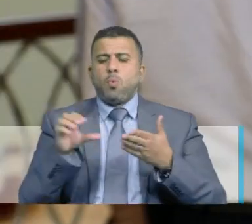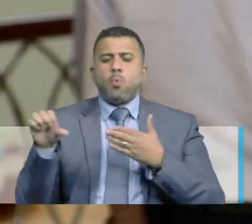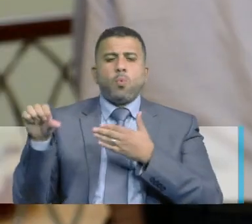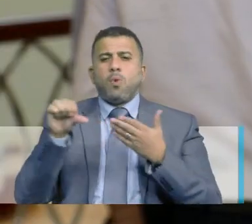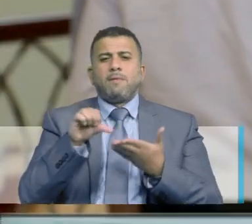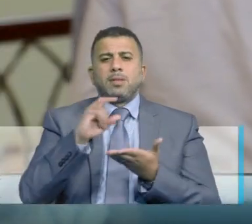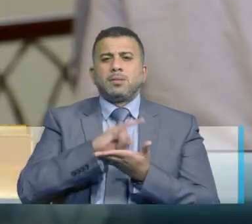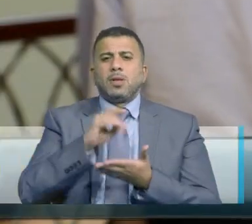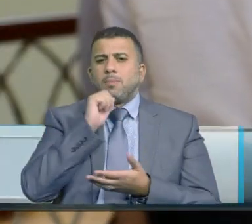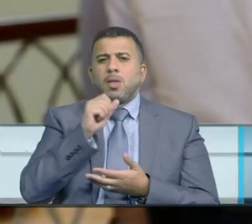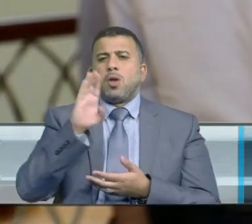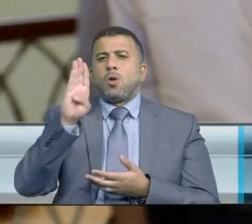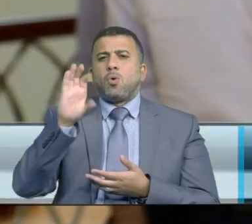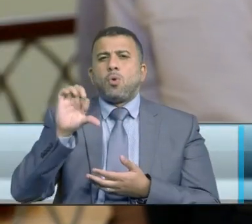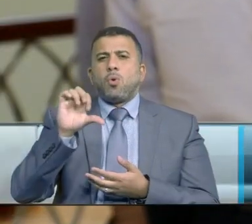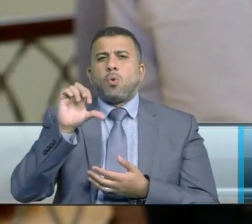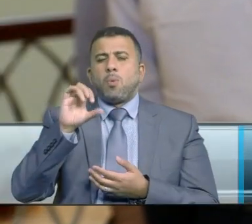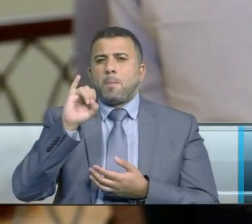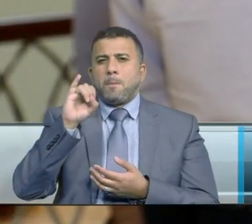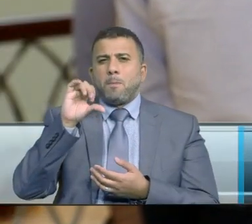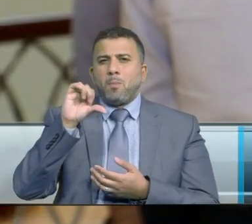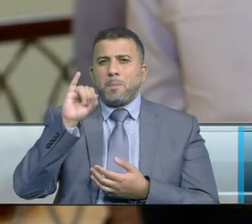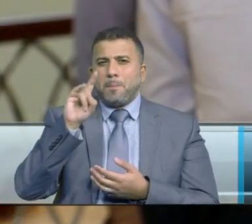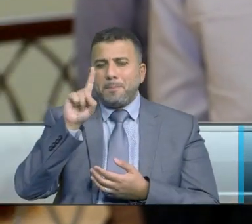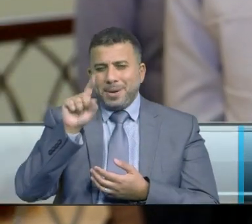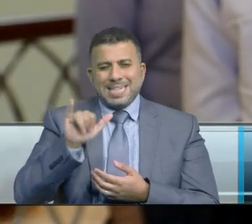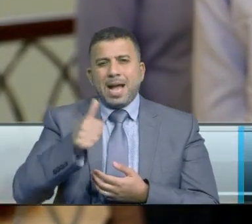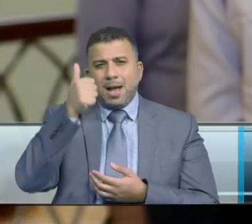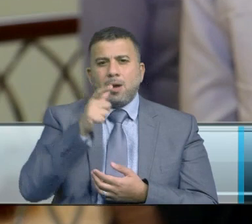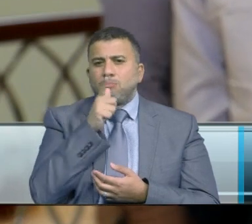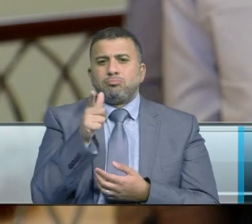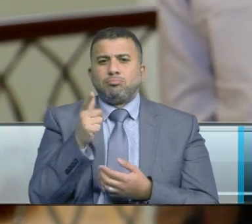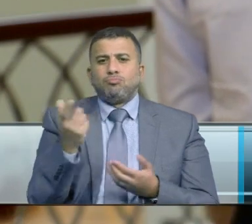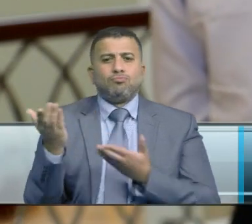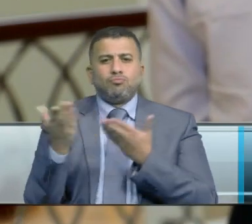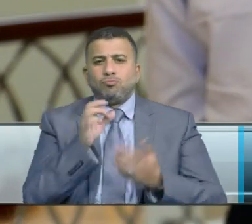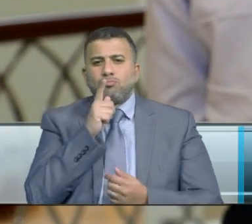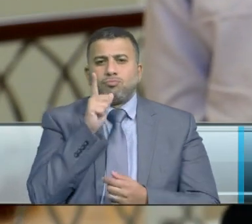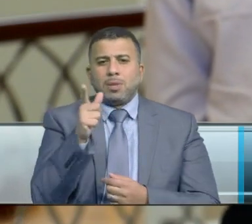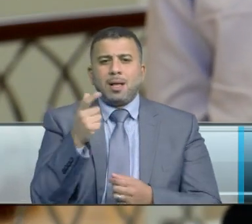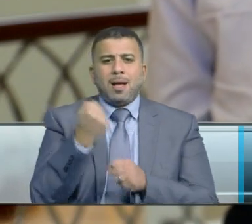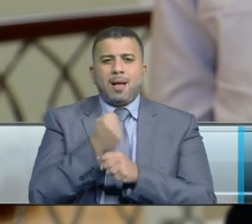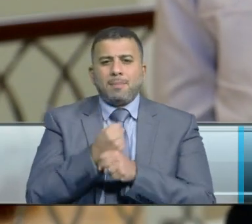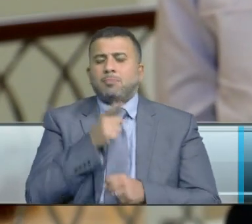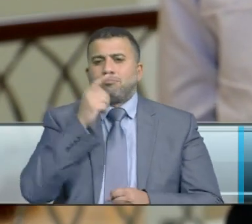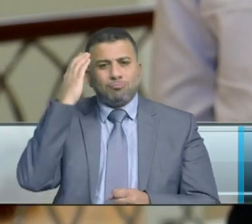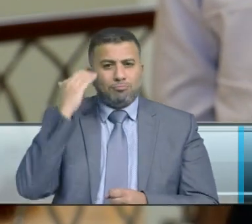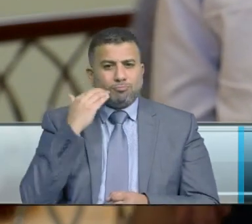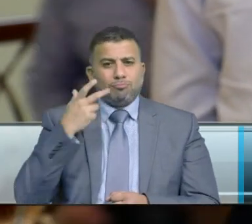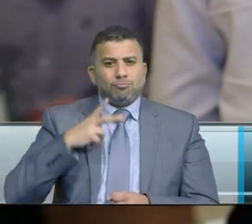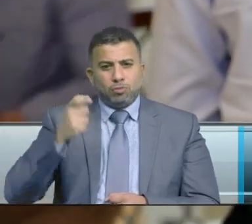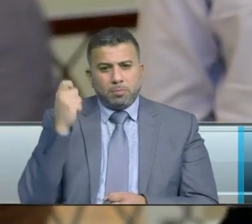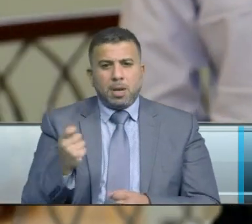العربيه الكولومبيه الذي يرجع الدوله اللي عده ايام وتضمن وفدا من عدد ما وجاء الاعمال والسيدات الاعمال